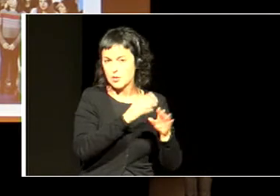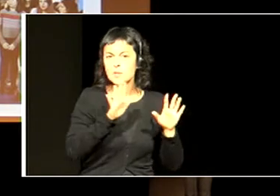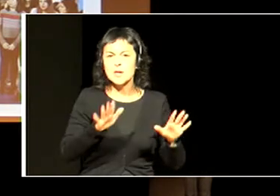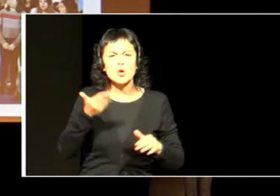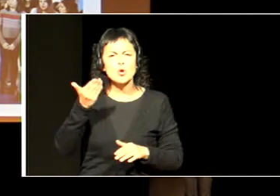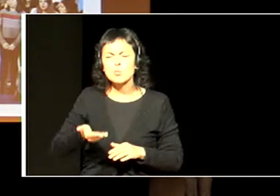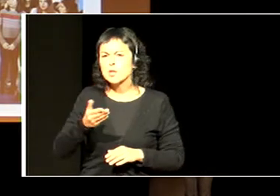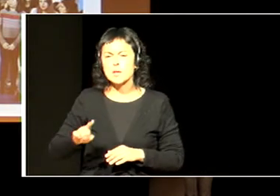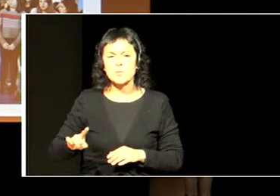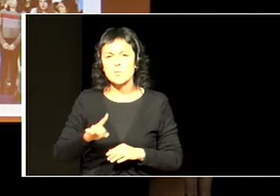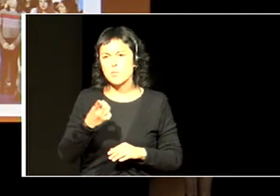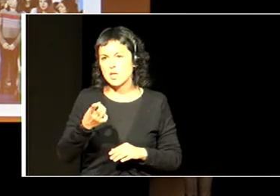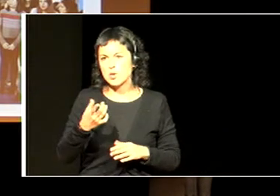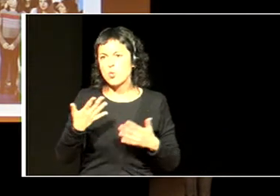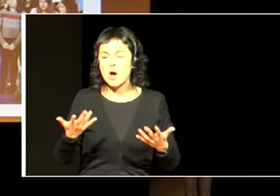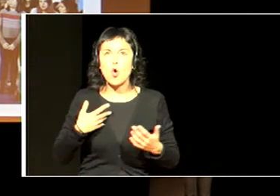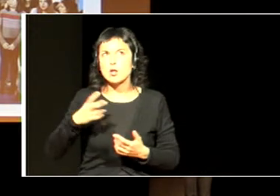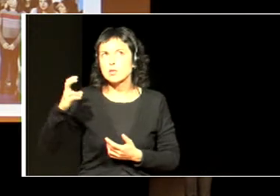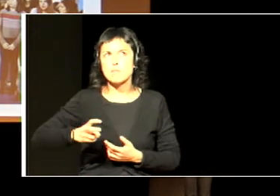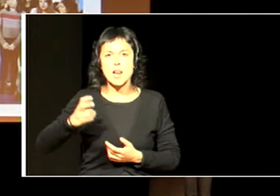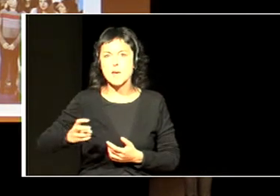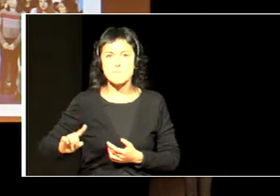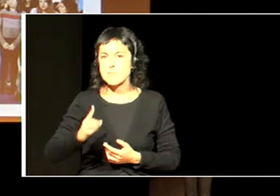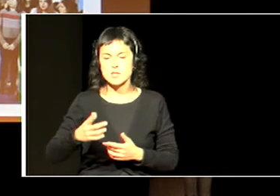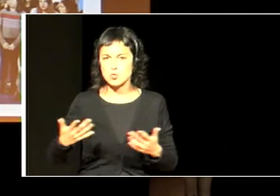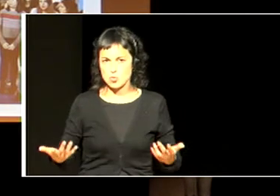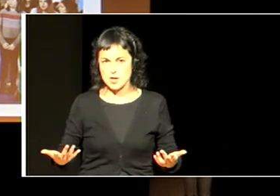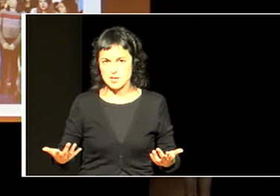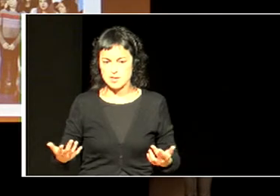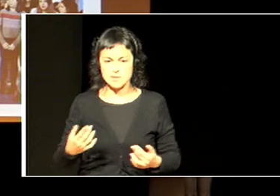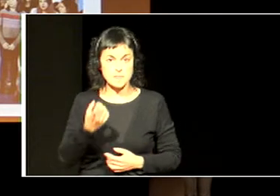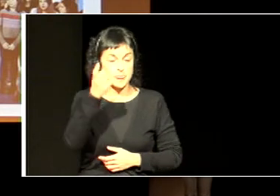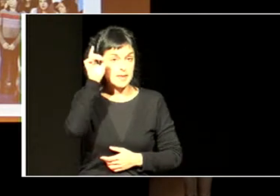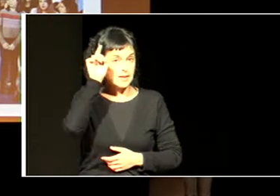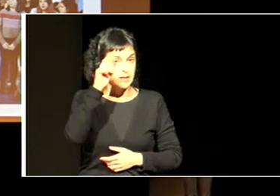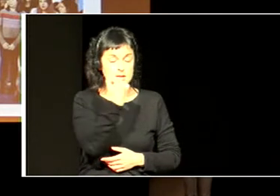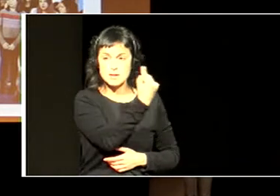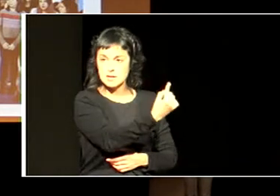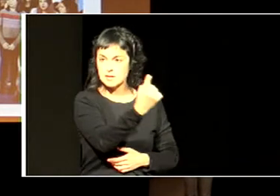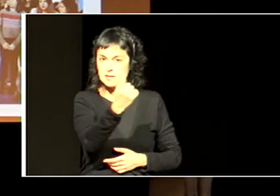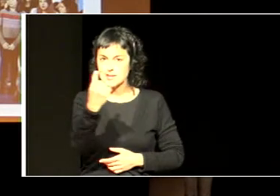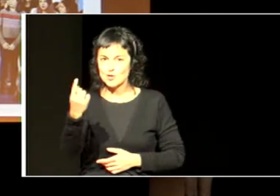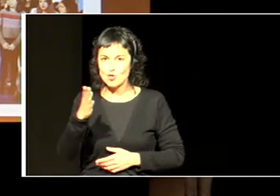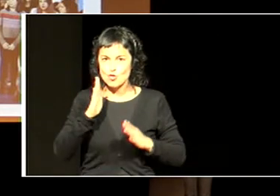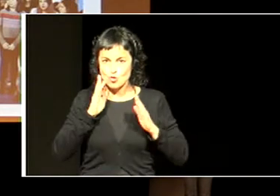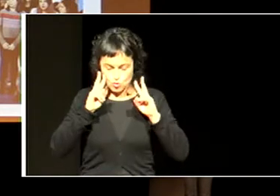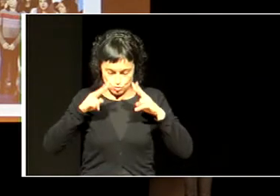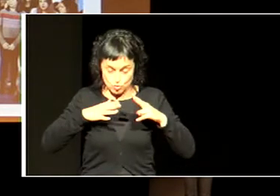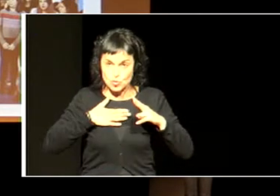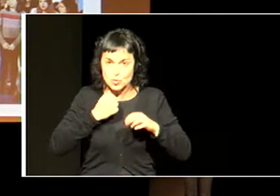ustetan edo eraginkorragoa dela irakasle bakoitzak bere lan aztertzea